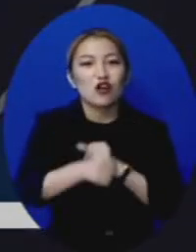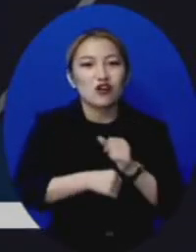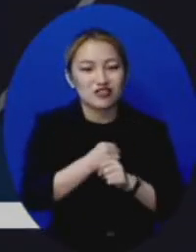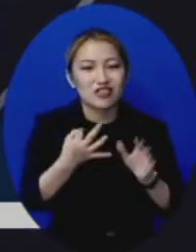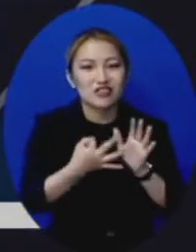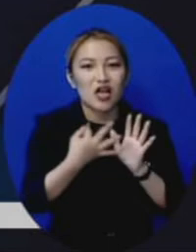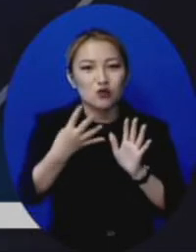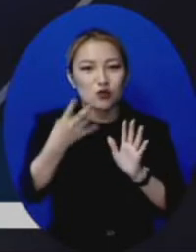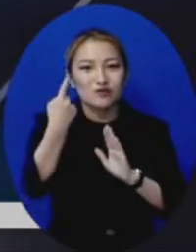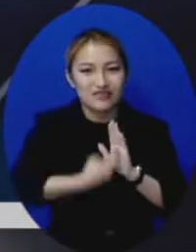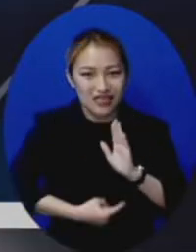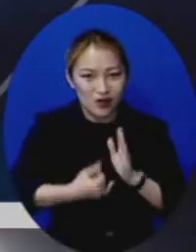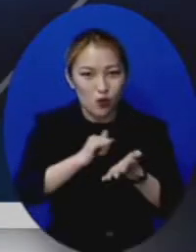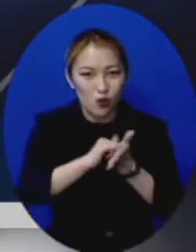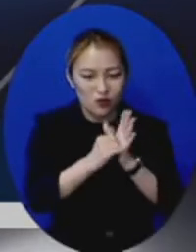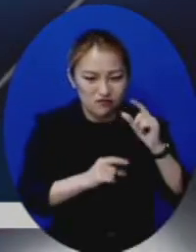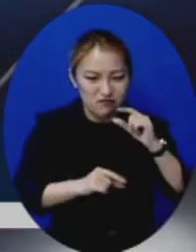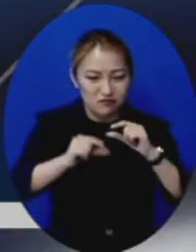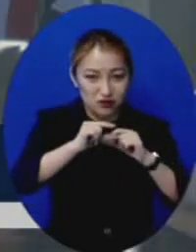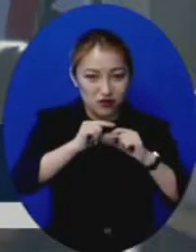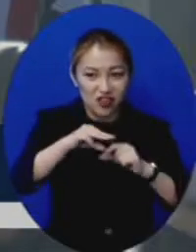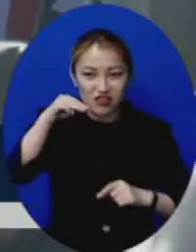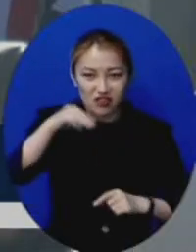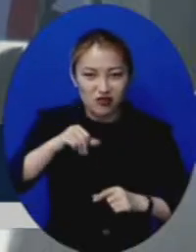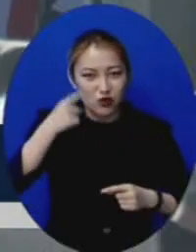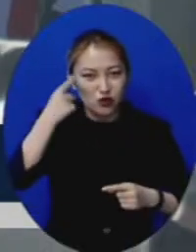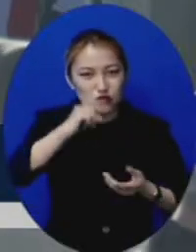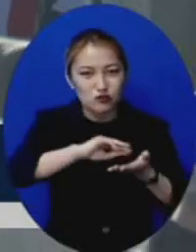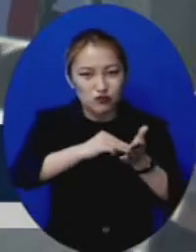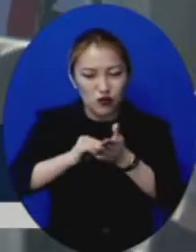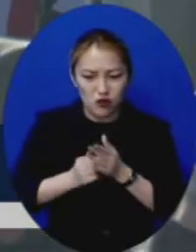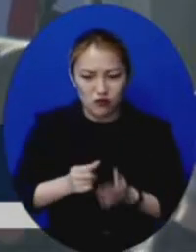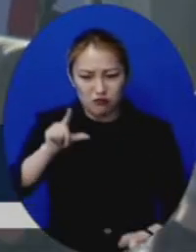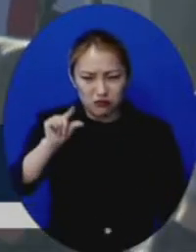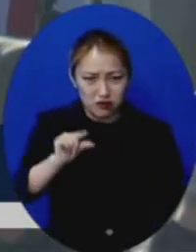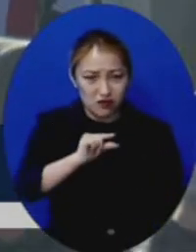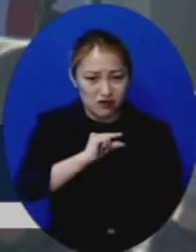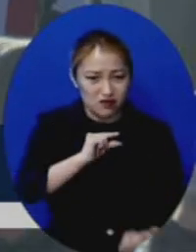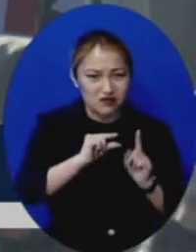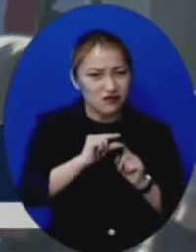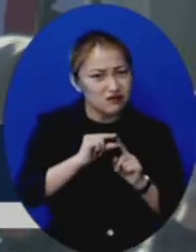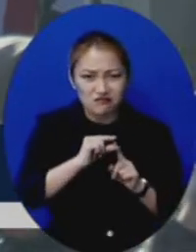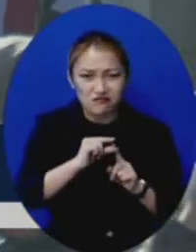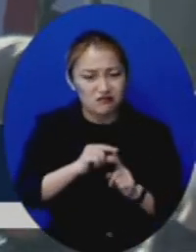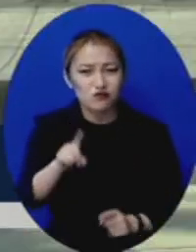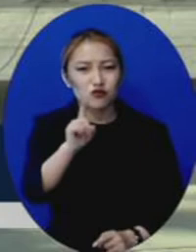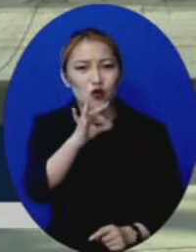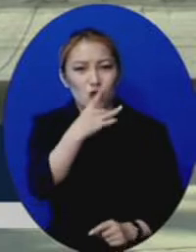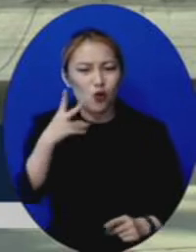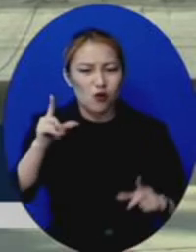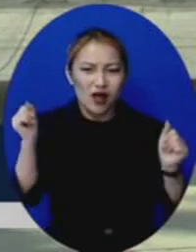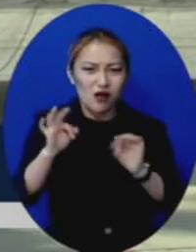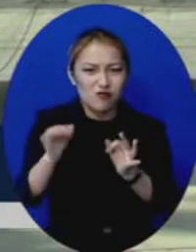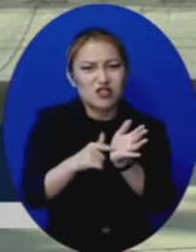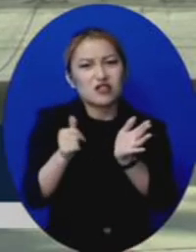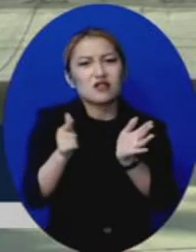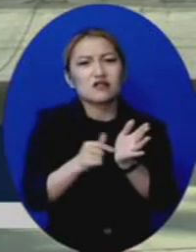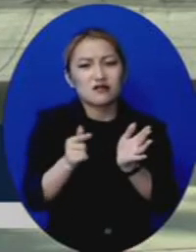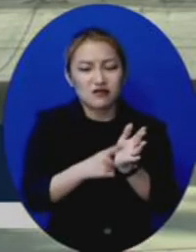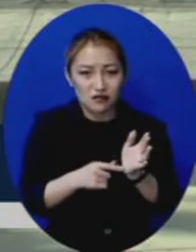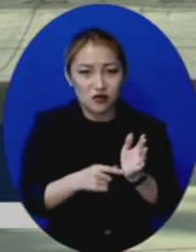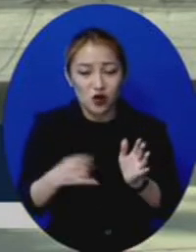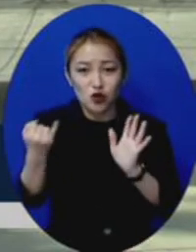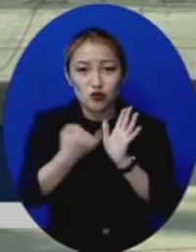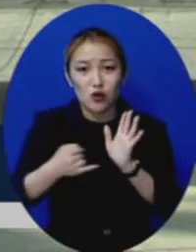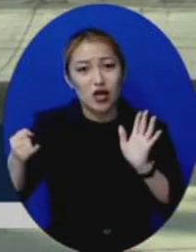гар дээр ирэх тэтгэврийн дүн багасжээ. Тиймээс тэтгэврийн зөрүүг арилгахыг тэд шаардаж байна. Тэтгэврийн зөрүүг арилгахад жилдээ улсын төсвөөс